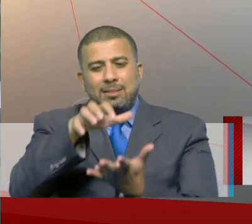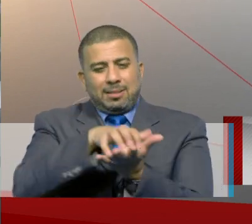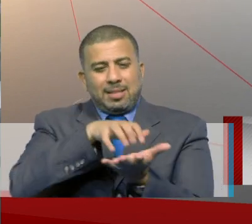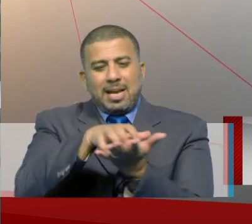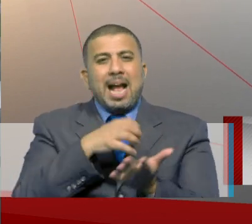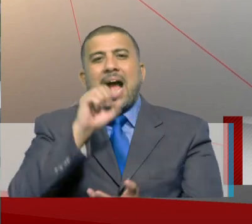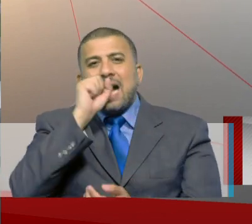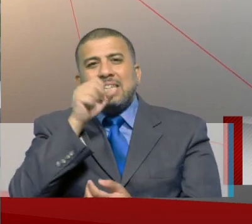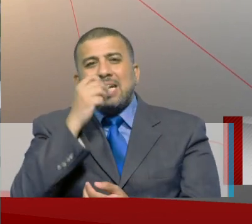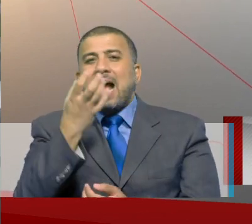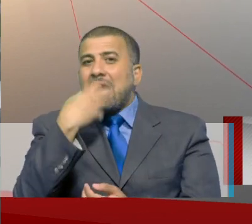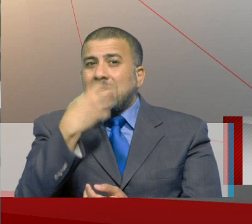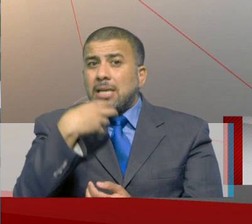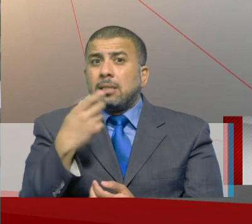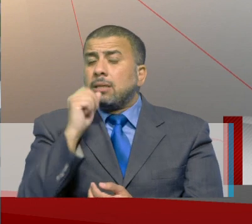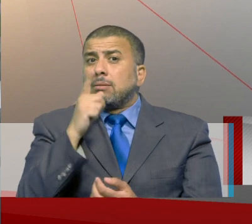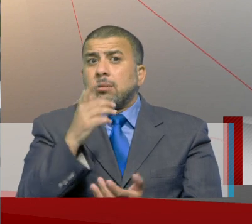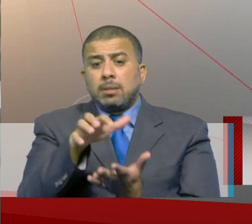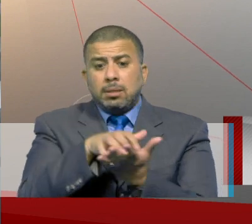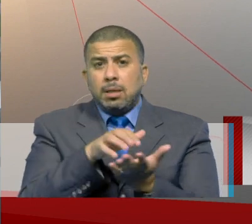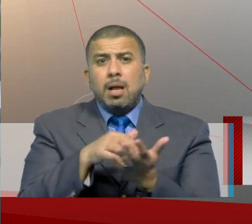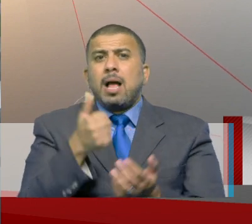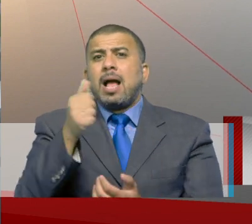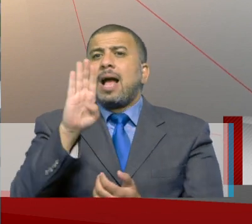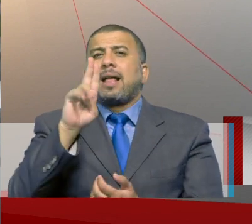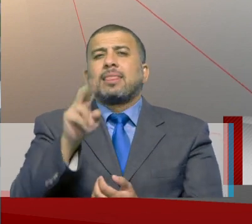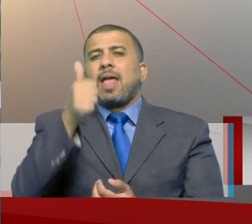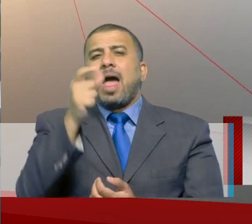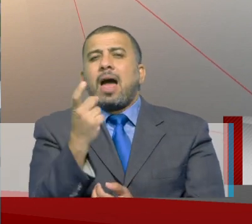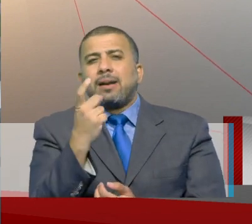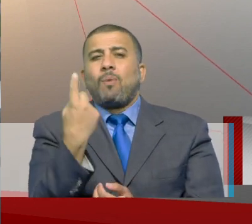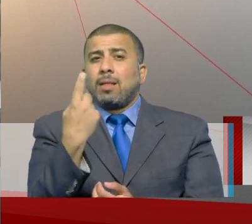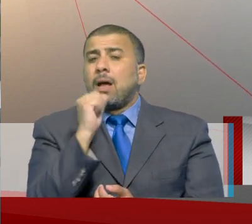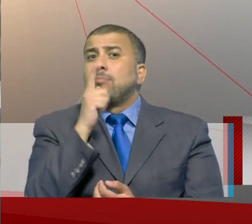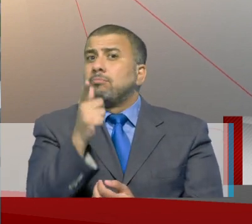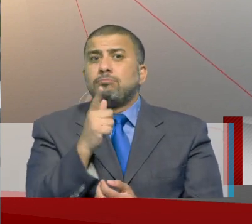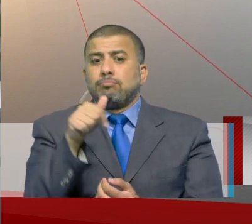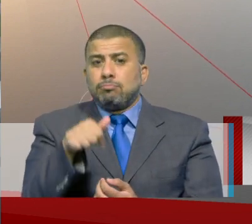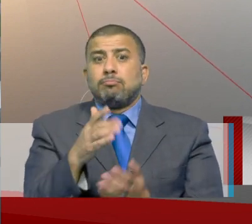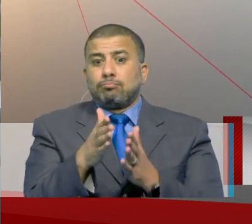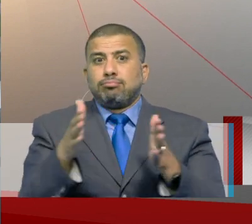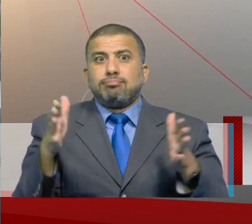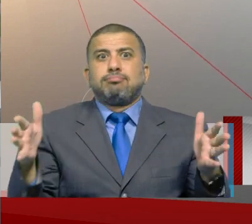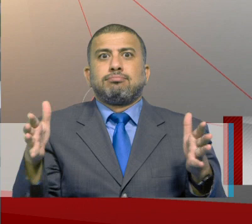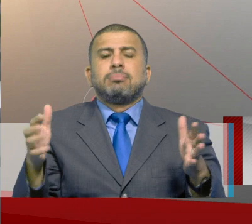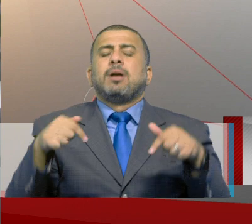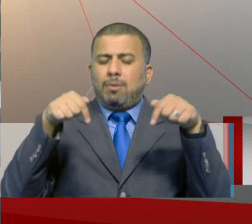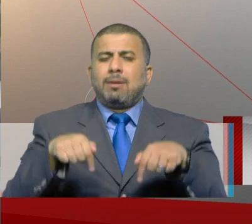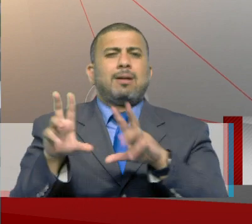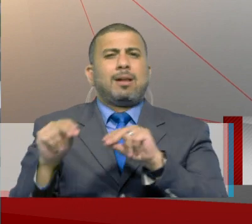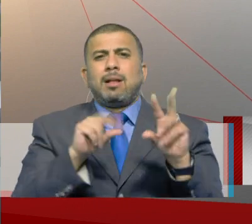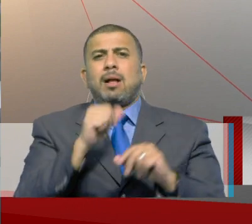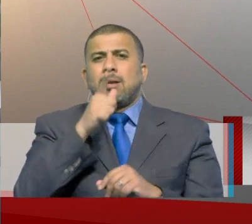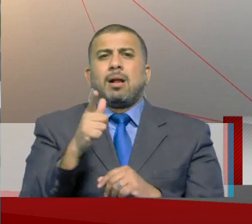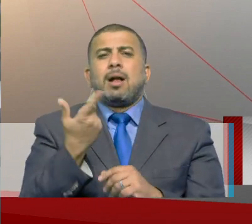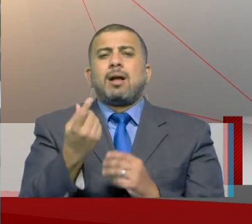إلى 8 هكتارات، نحن مزارعين هكتار واحد، الآن تنتقل إلى 8 هكتار. نفس الشيء الآن نحن